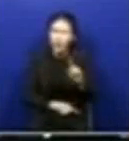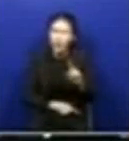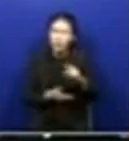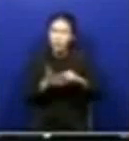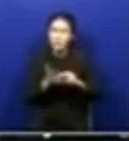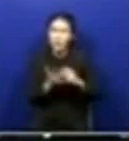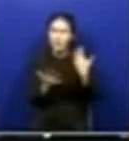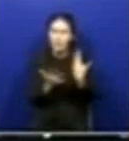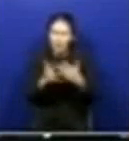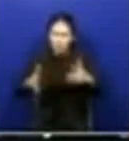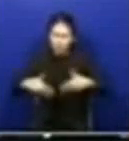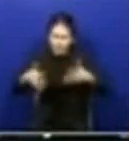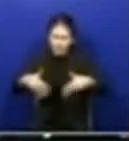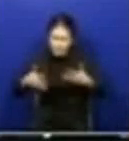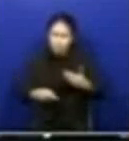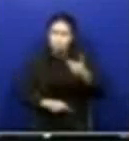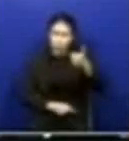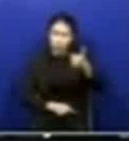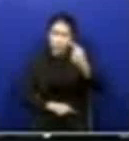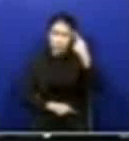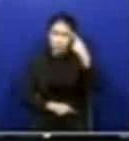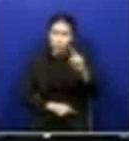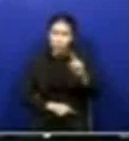ายได้แล้วก็จะต่อยอด